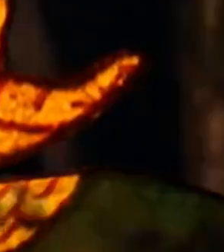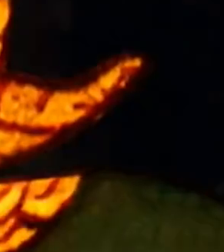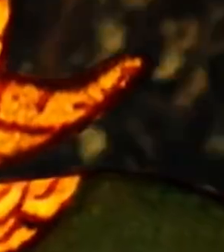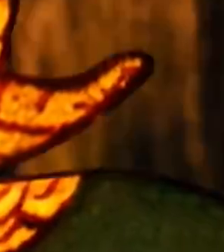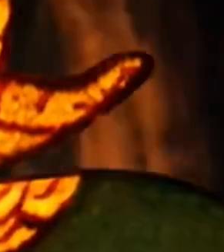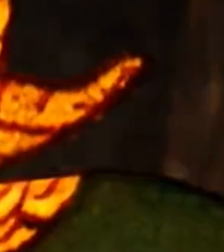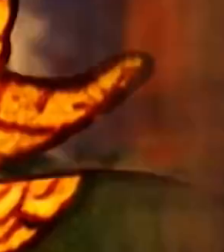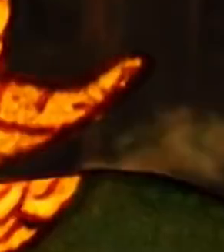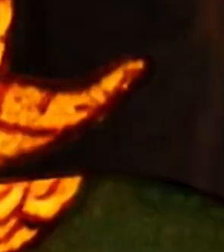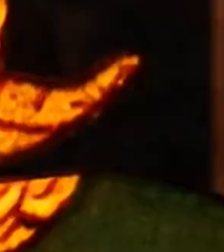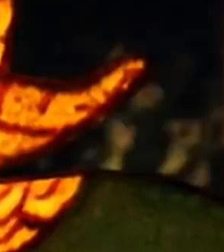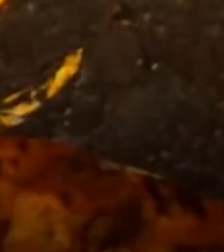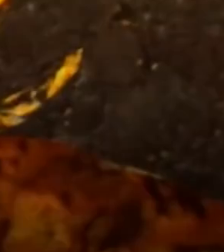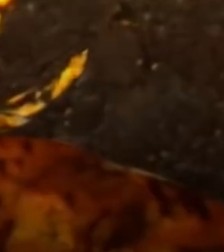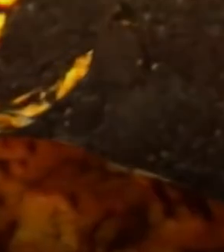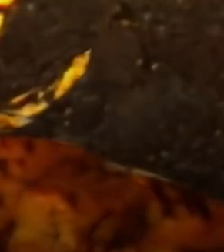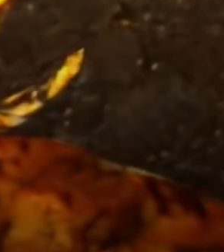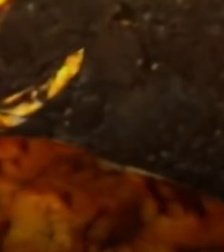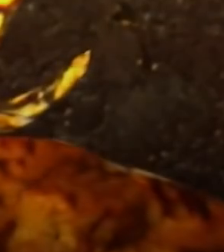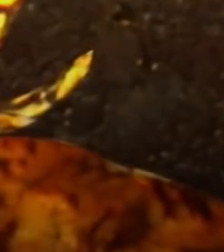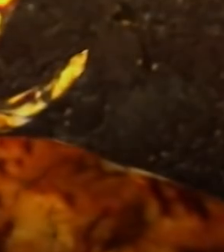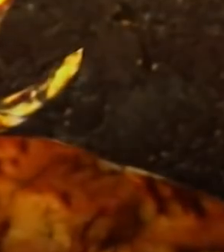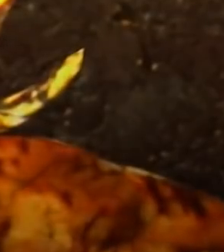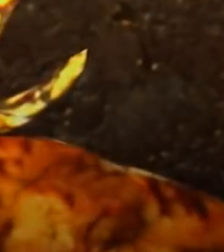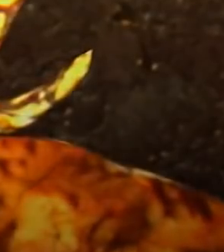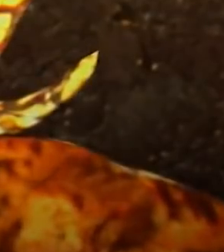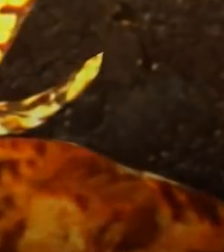lot ofๆๆๆๆๆๆ